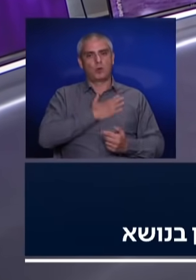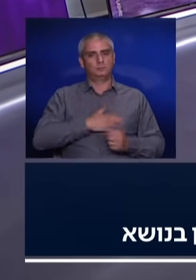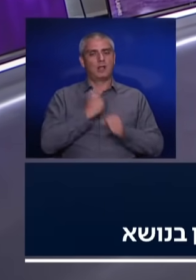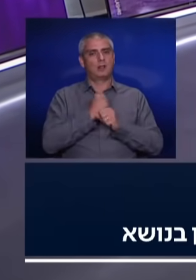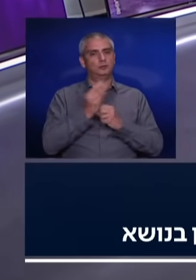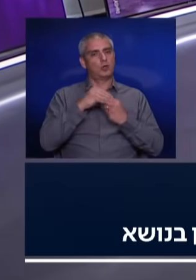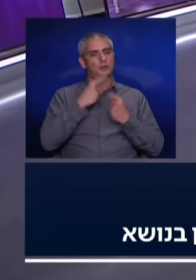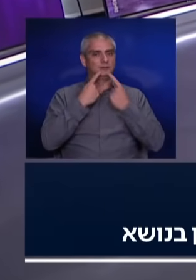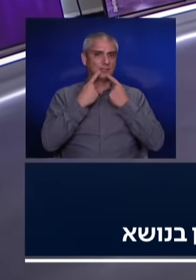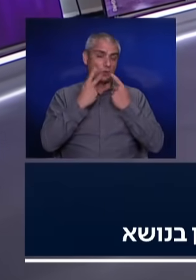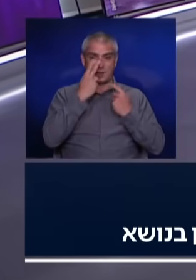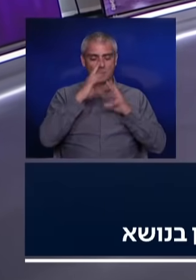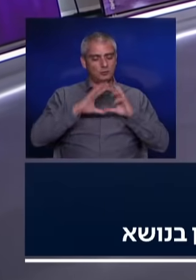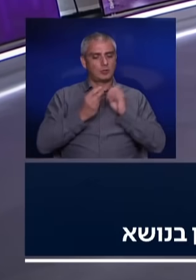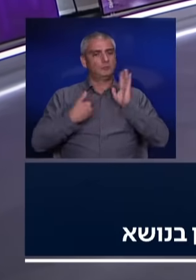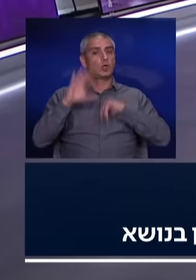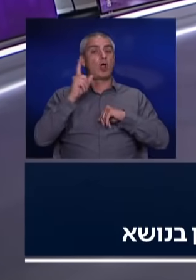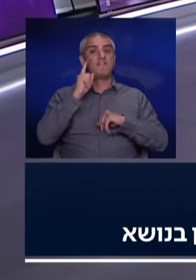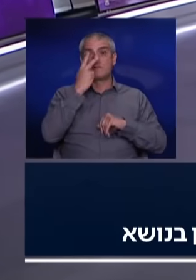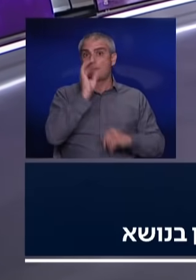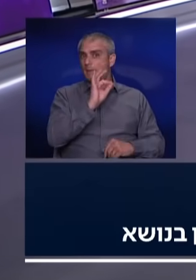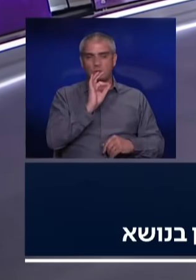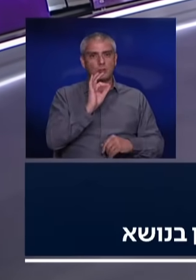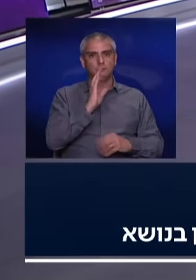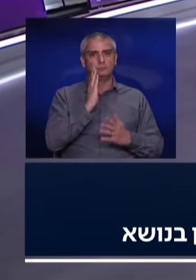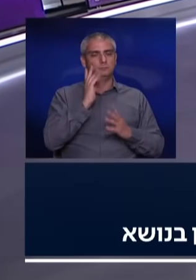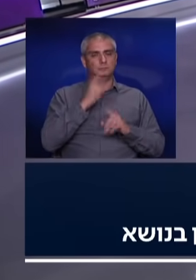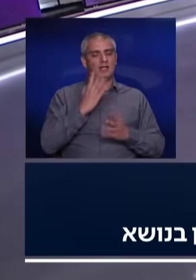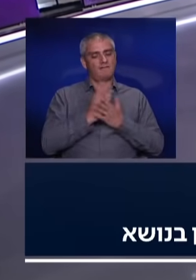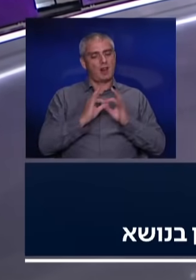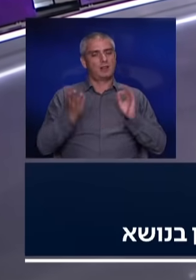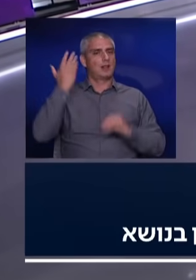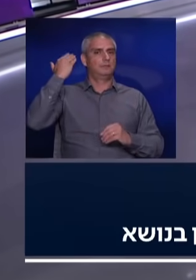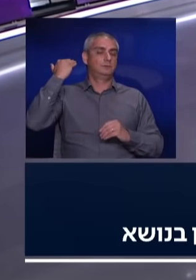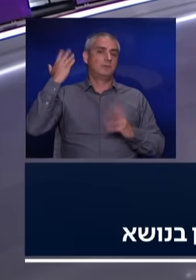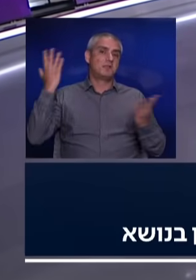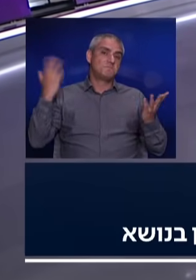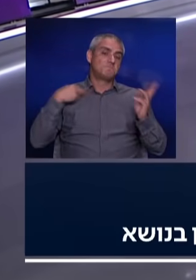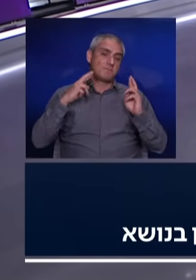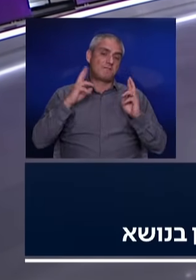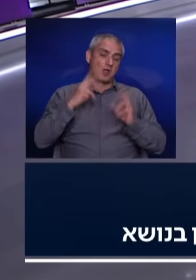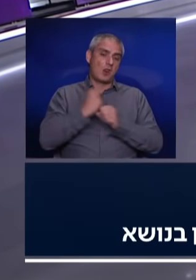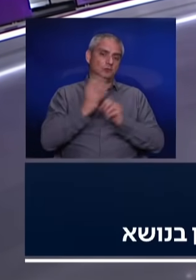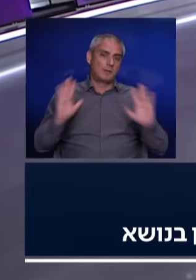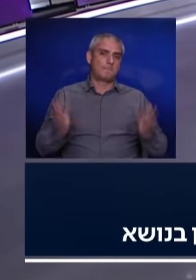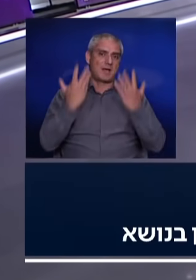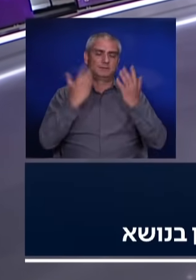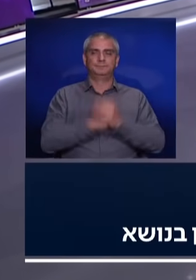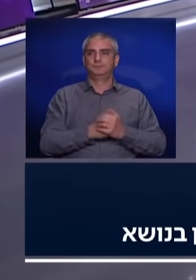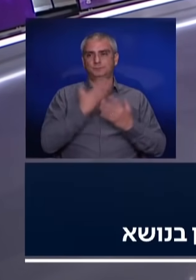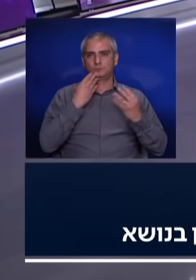כמה שיחות, לנסות לגבש רוב, אבל מבחינתו הדבר הזה כבר צריך לצאת לדרך מזמן. הוא מקווה שהוא יוכל לעשות את זה כמה שיותר מהר. מיכאל,